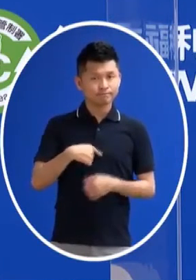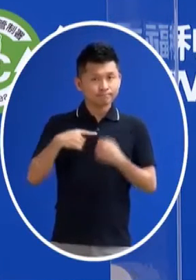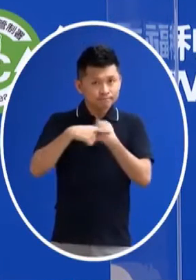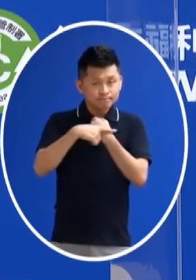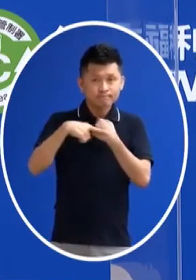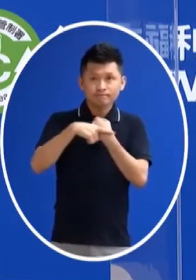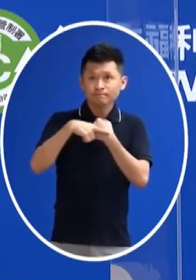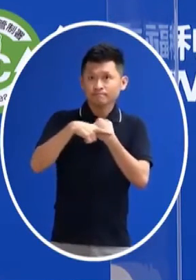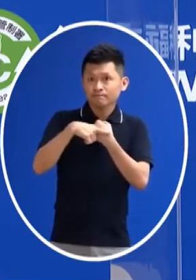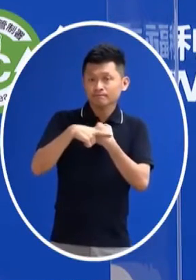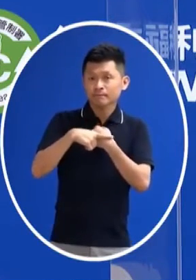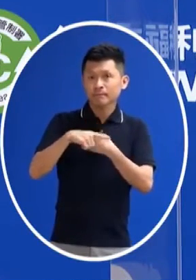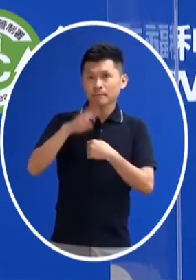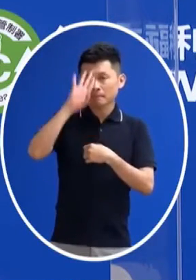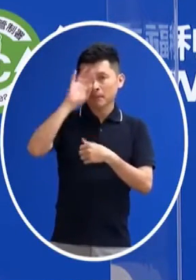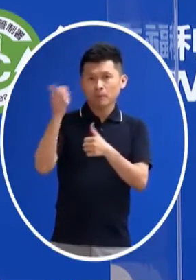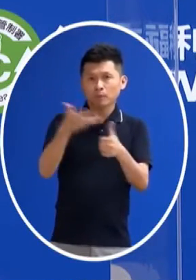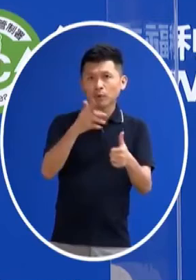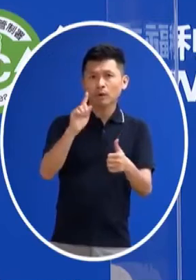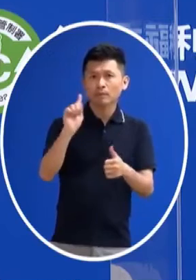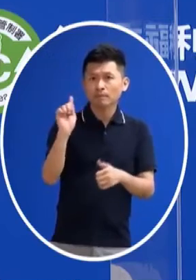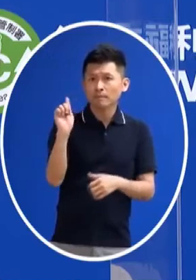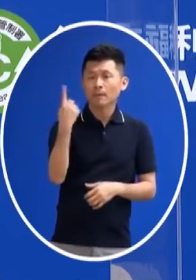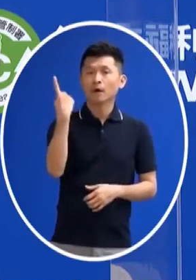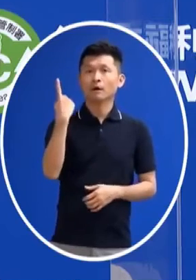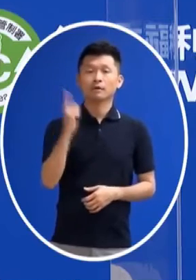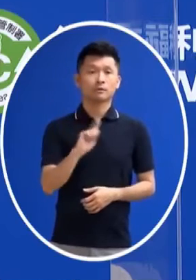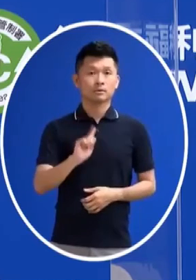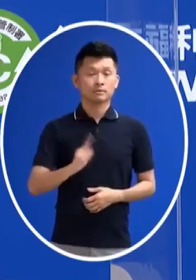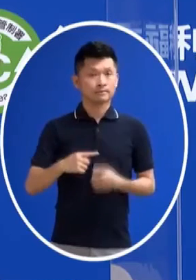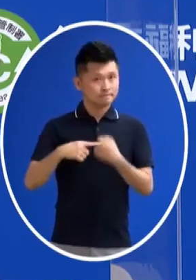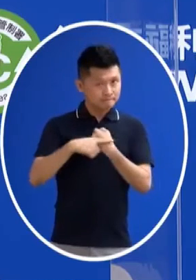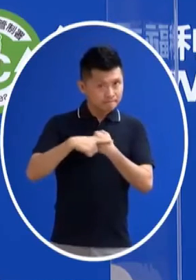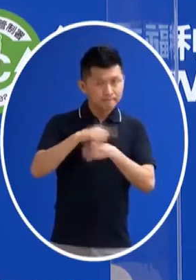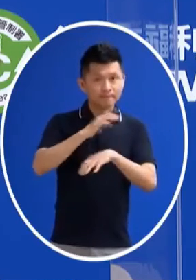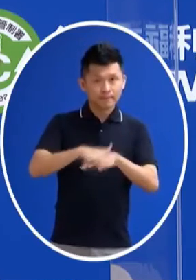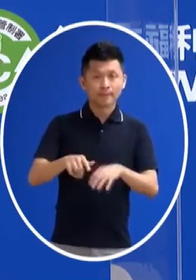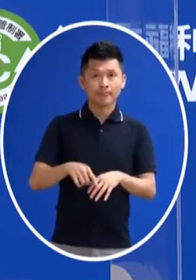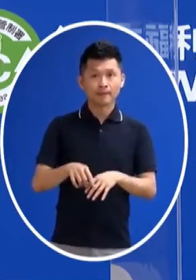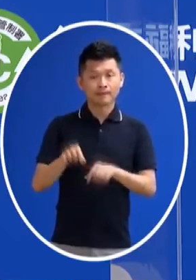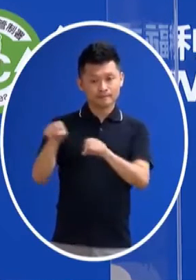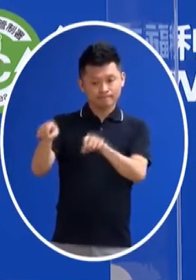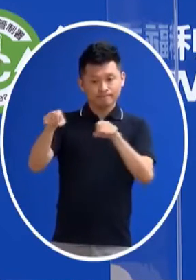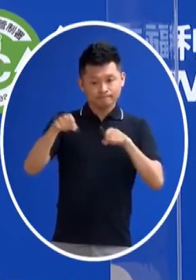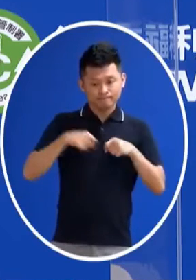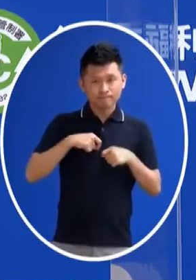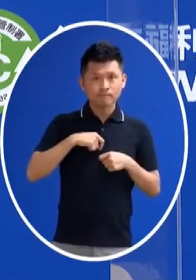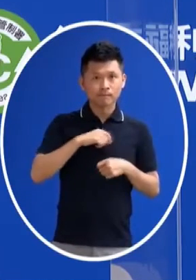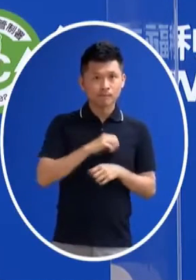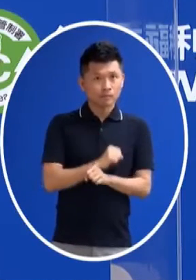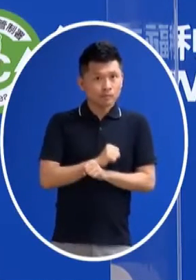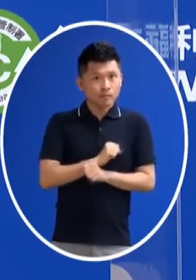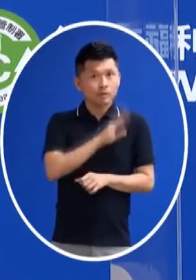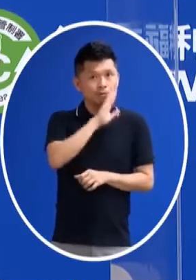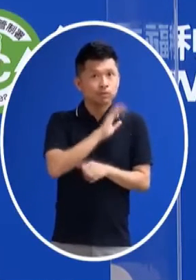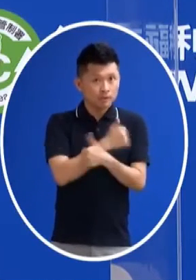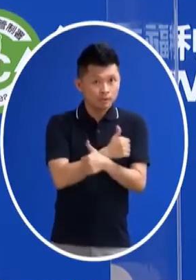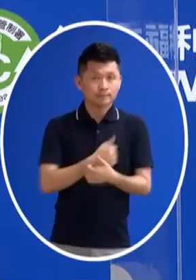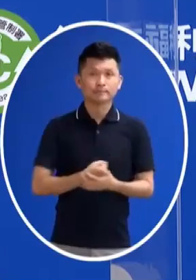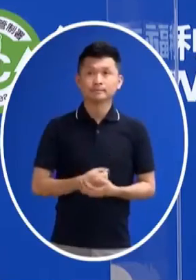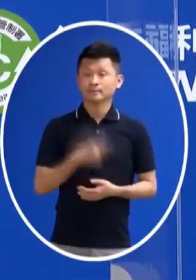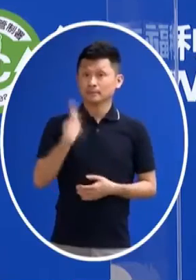他们这些相关可能的破口的可能性。好，那作为我们自己的一个参考，那也提醒国